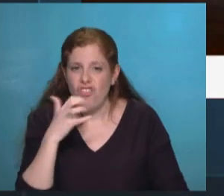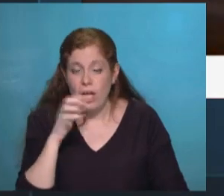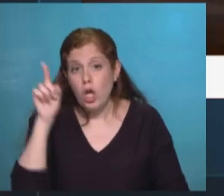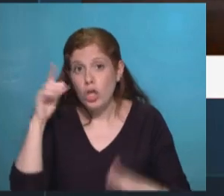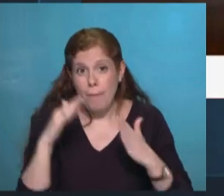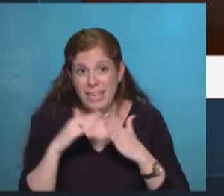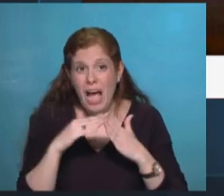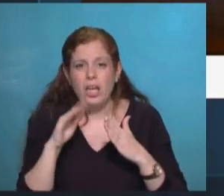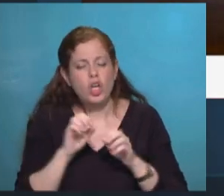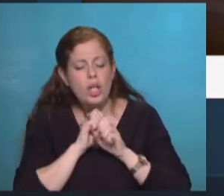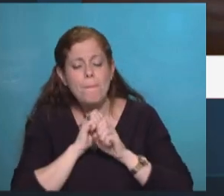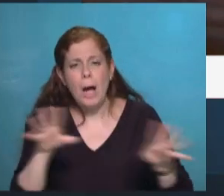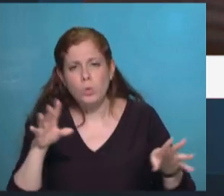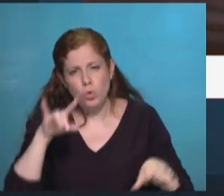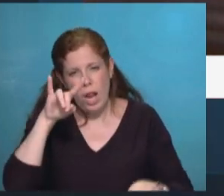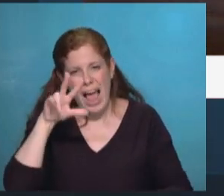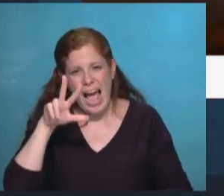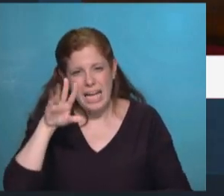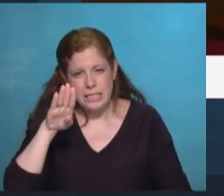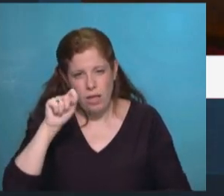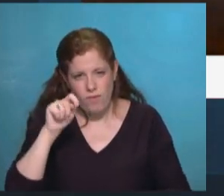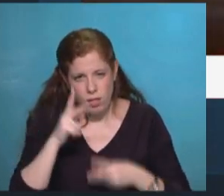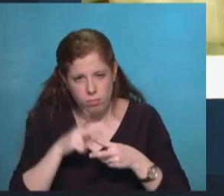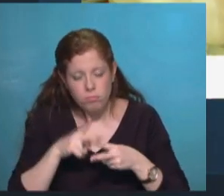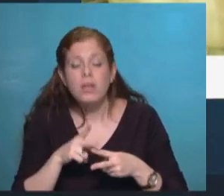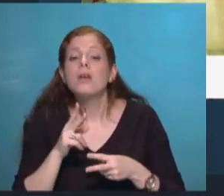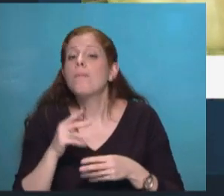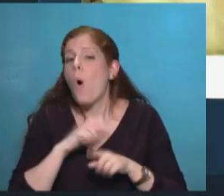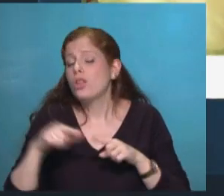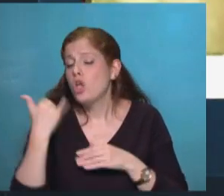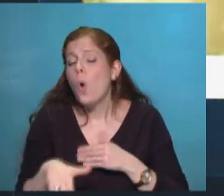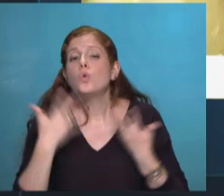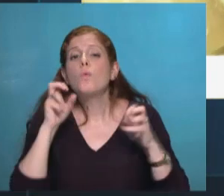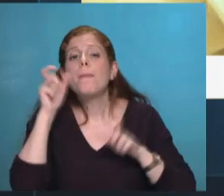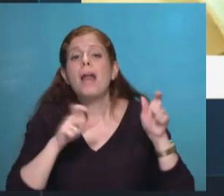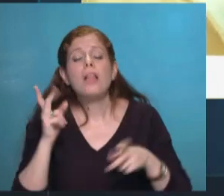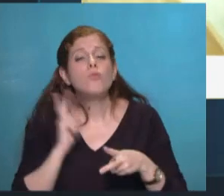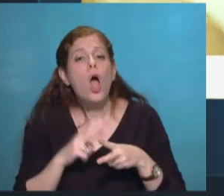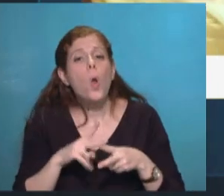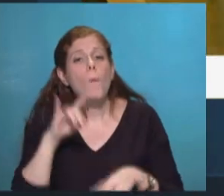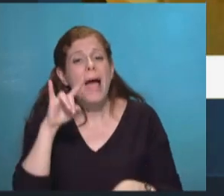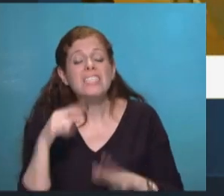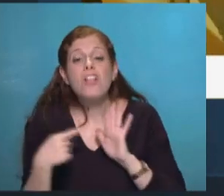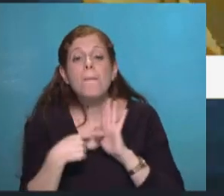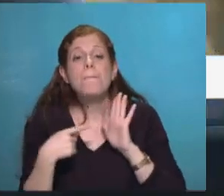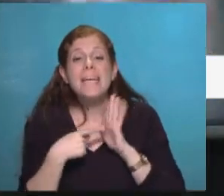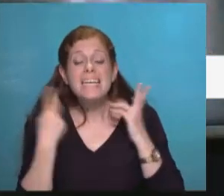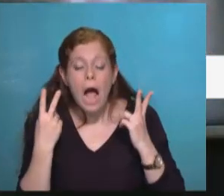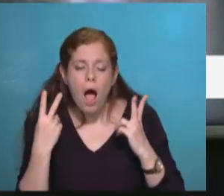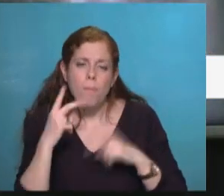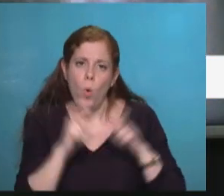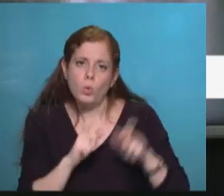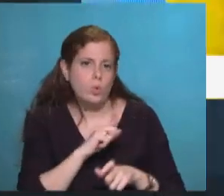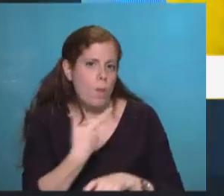יש התפרצות של חצבת. בחודש האחרון יש 80 בני אדם שחלו בחצבת, בעיקר האוכלוסיות שלא